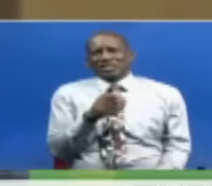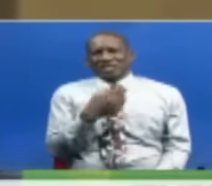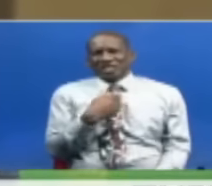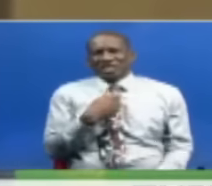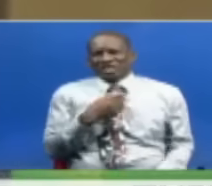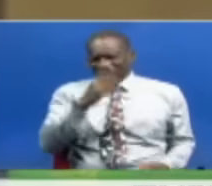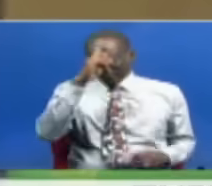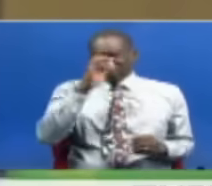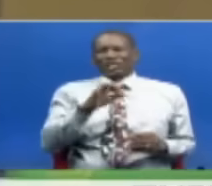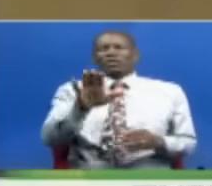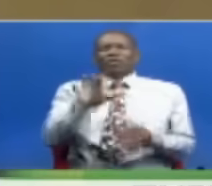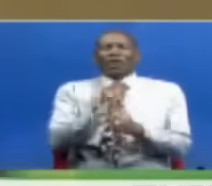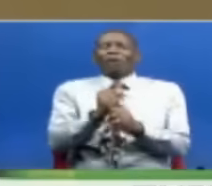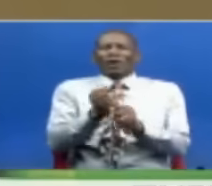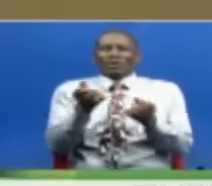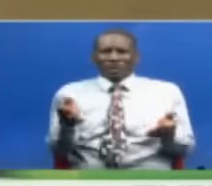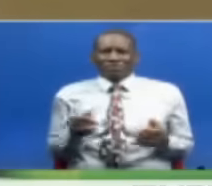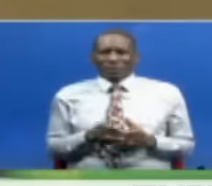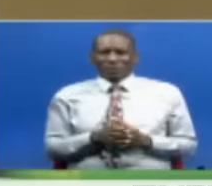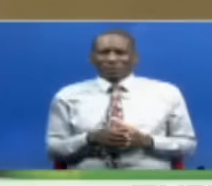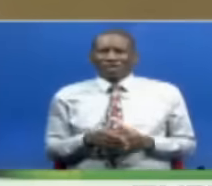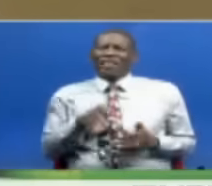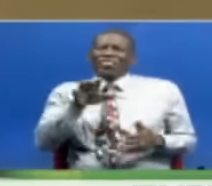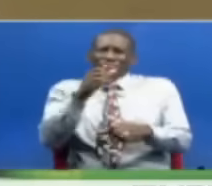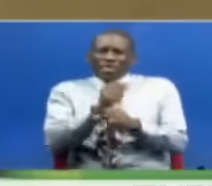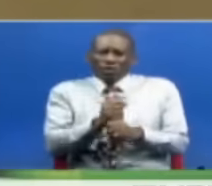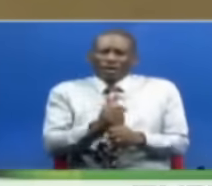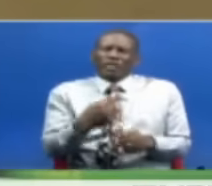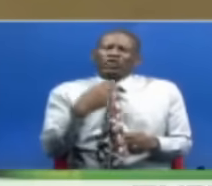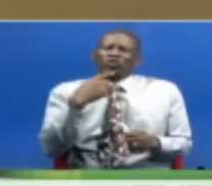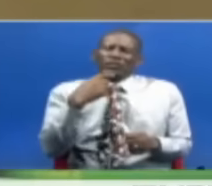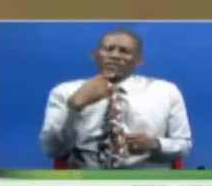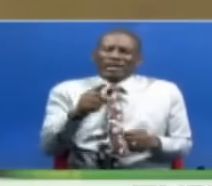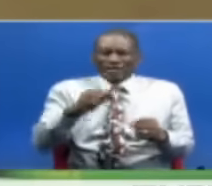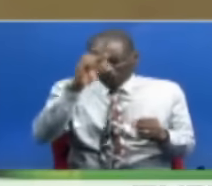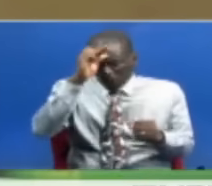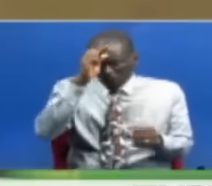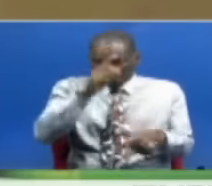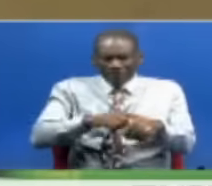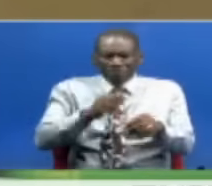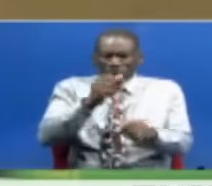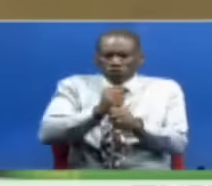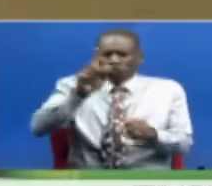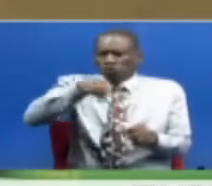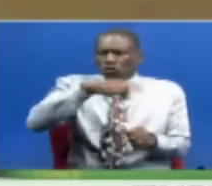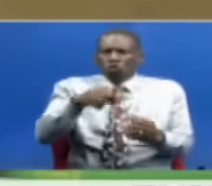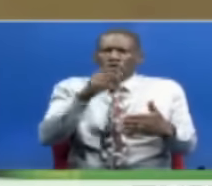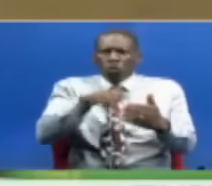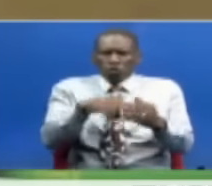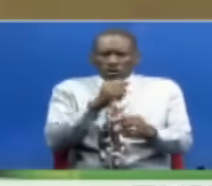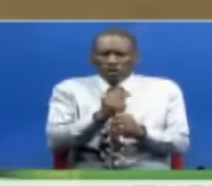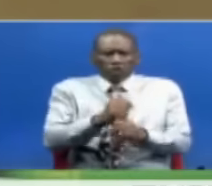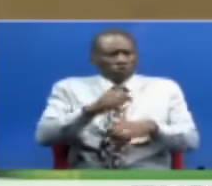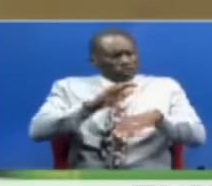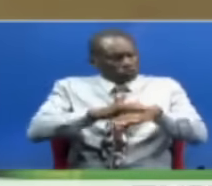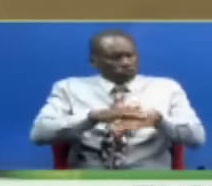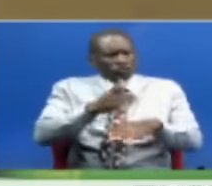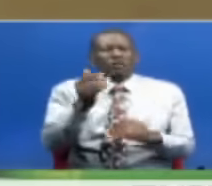kabisa. Kazi yao ni kukosoa serikali. Na vile wanafanya kukosoa ndio mzuri